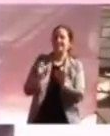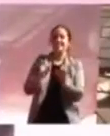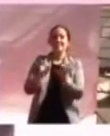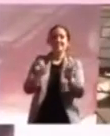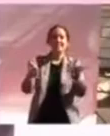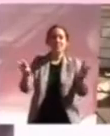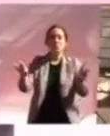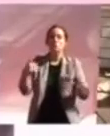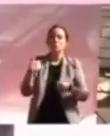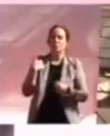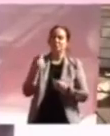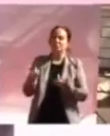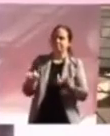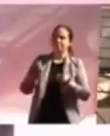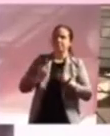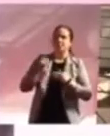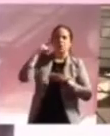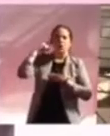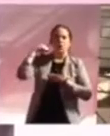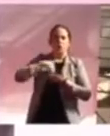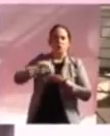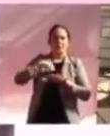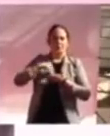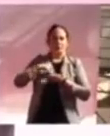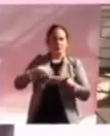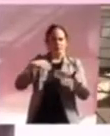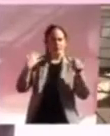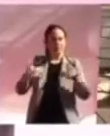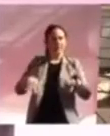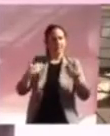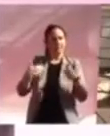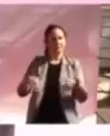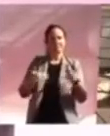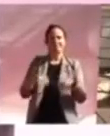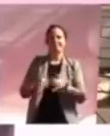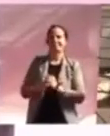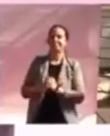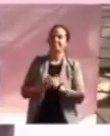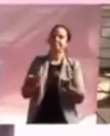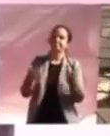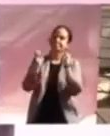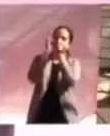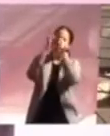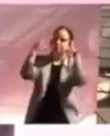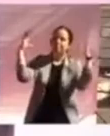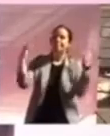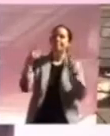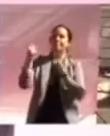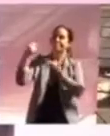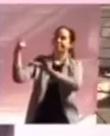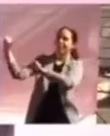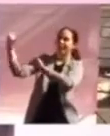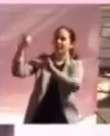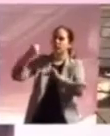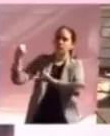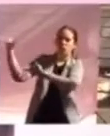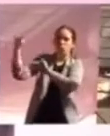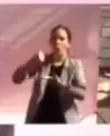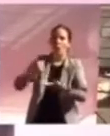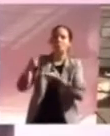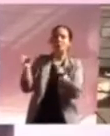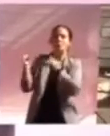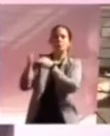governi penso ad esempio alle risorse senza precedenti che possono arrivare dall unione europea se mi avessero